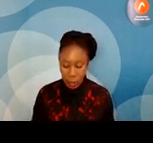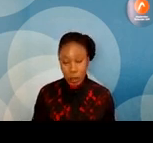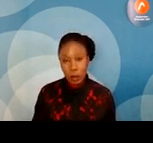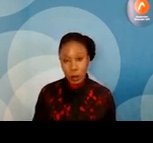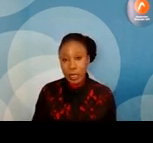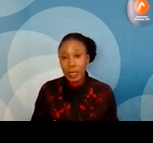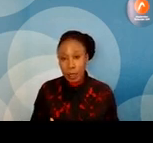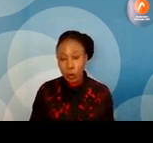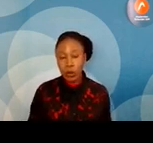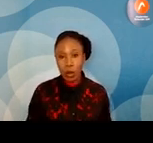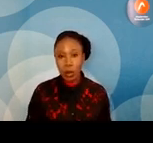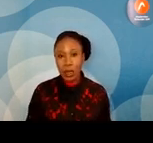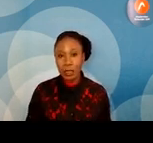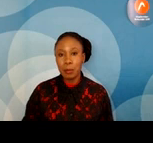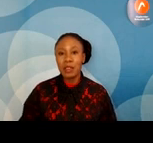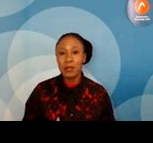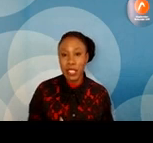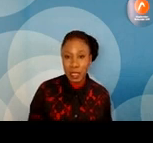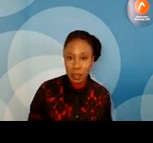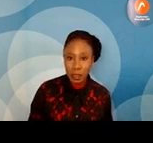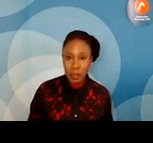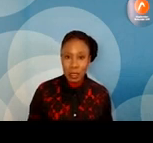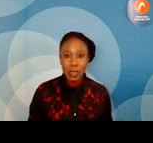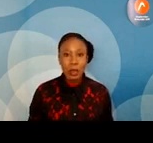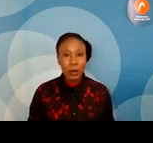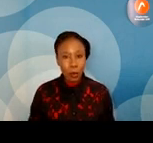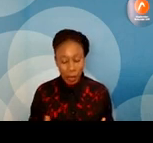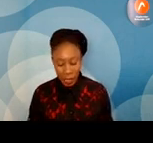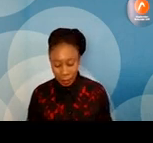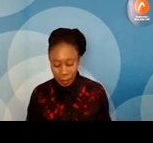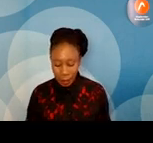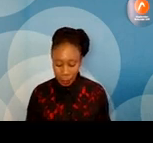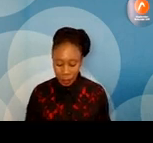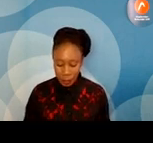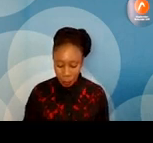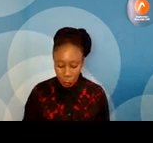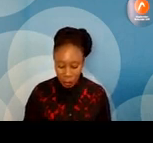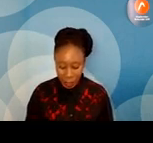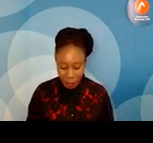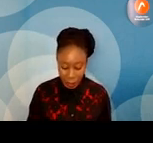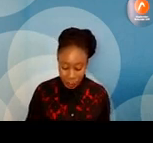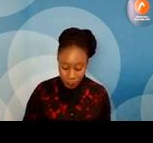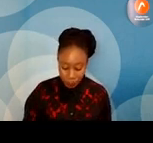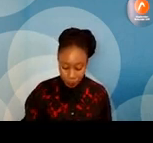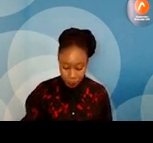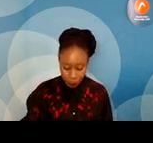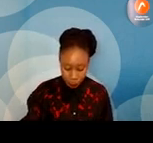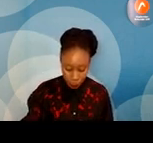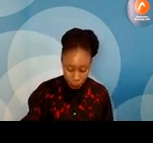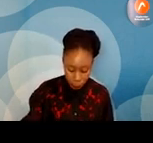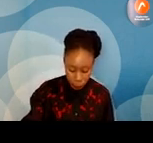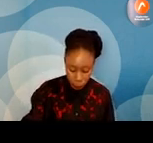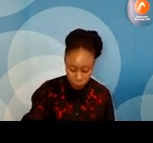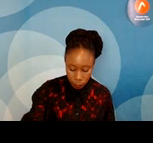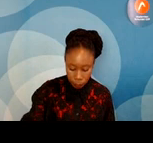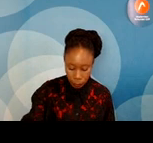hälsan. Och det kan också göra att man vill och kan arbeta mycket längre in.